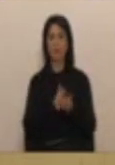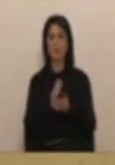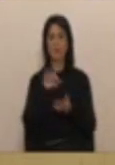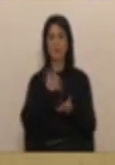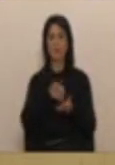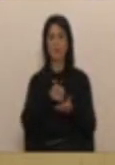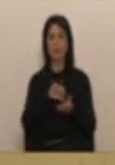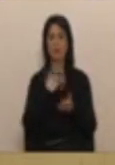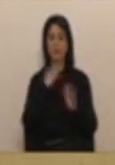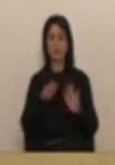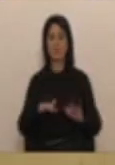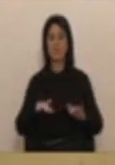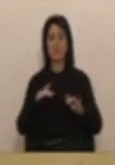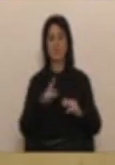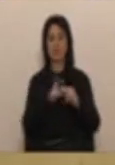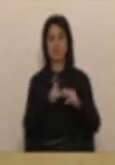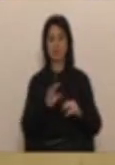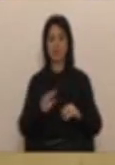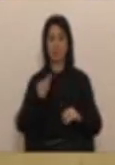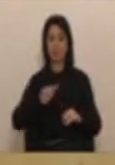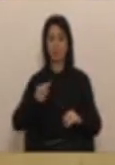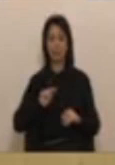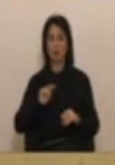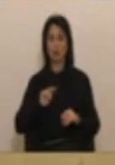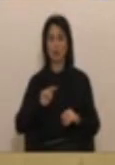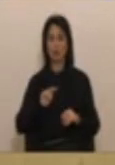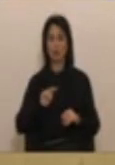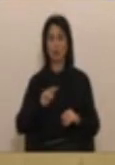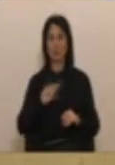წარმოადგენს საკრებულოების შეუფერხებელი ფუნქციონირება,